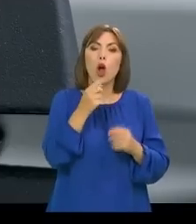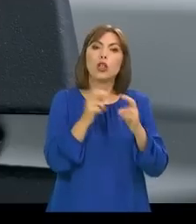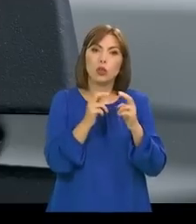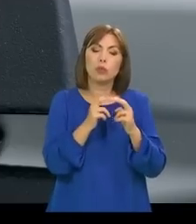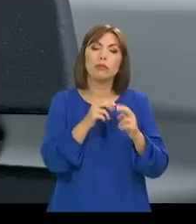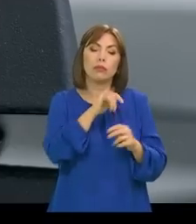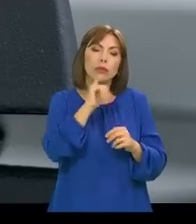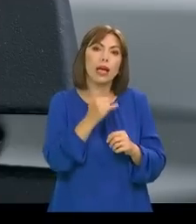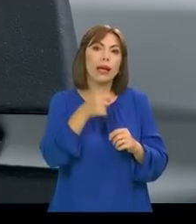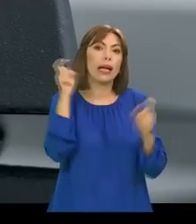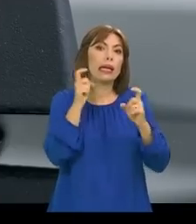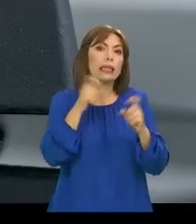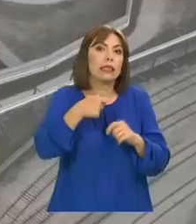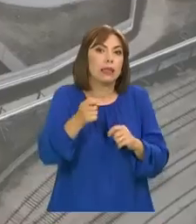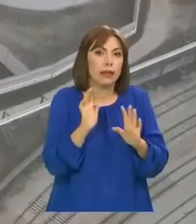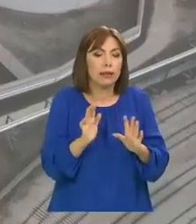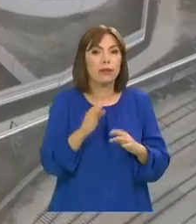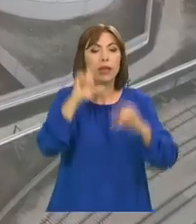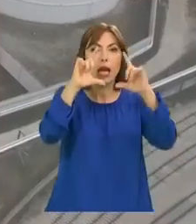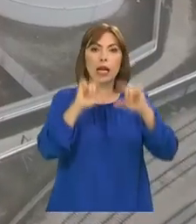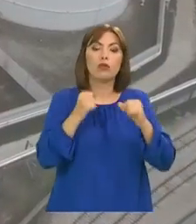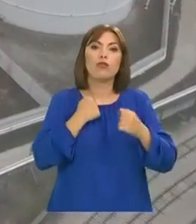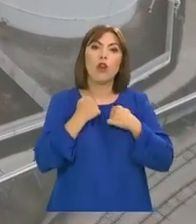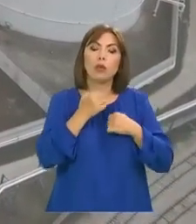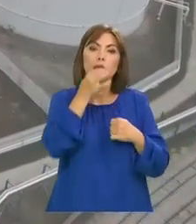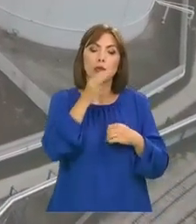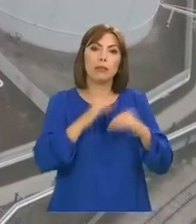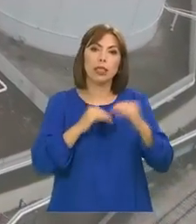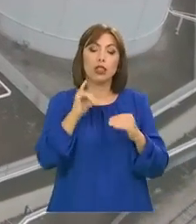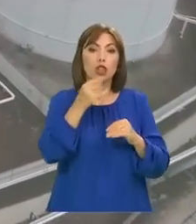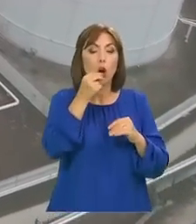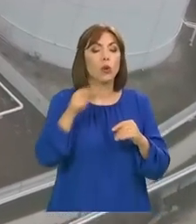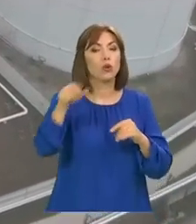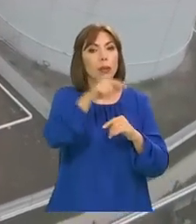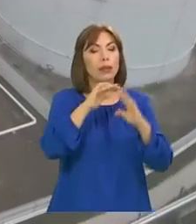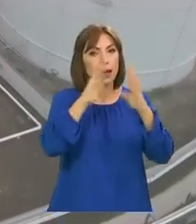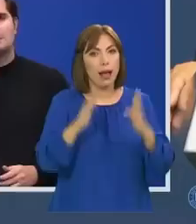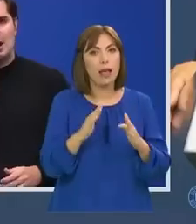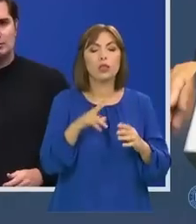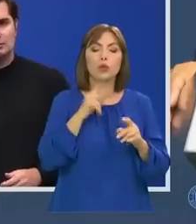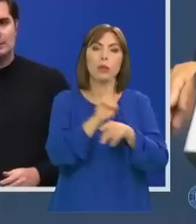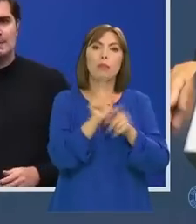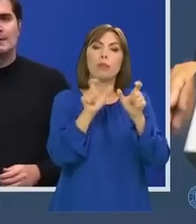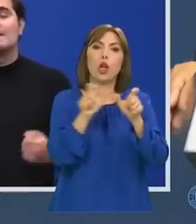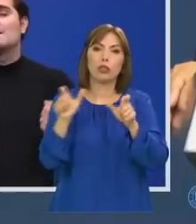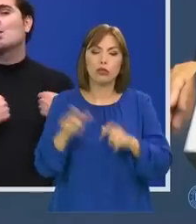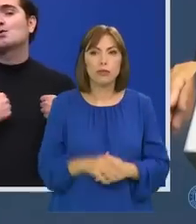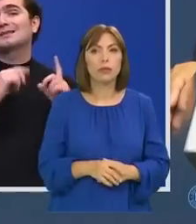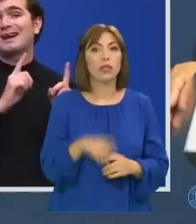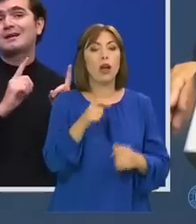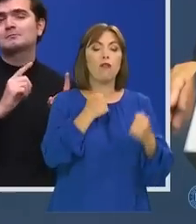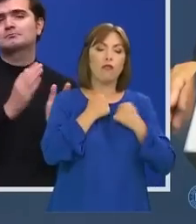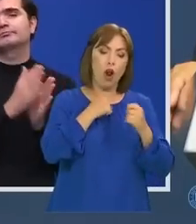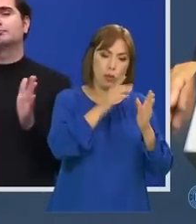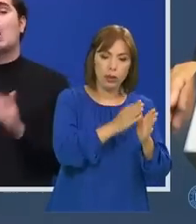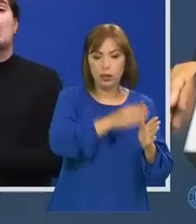unei crize a gazului. Reducerea este voluntară, spune ministrul, iar consumatorii casnici sunt protejați. La voluntar, la obligatoriu, se va